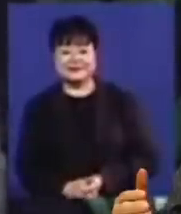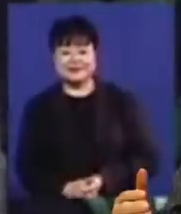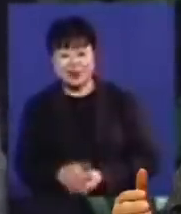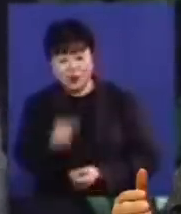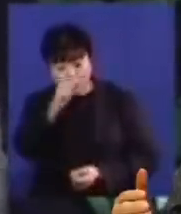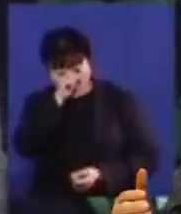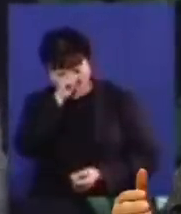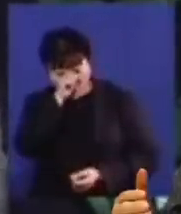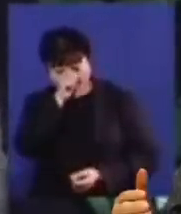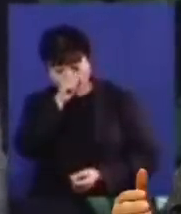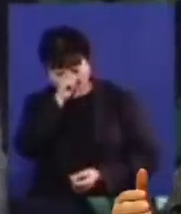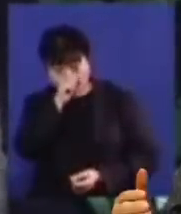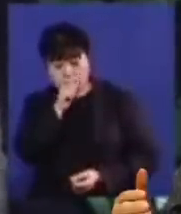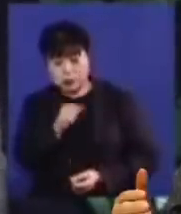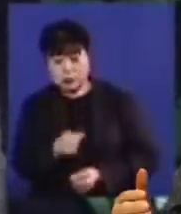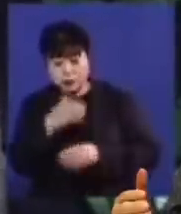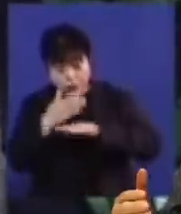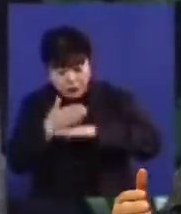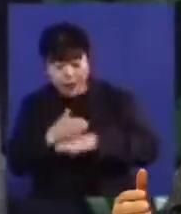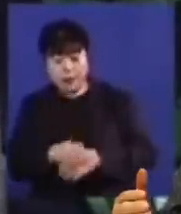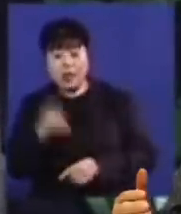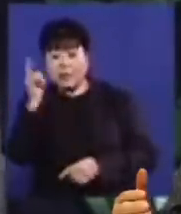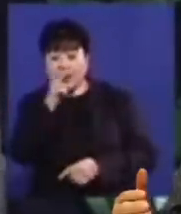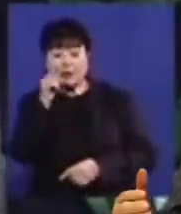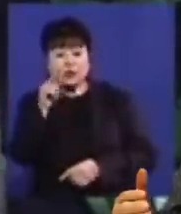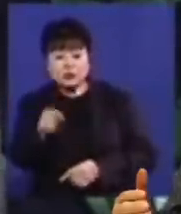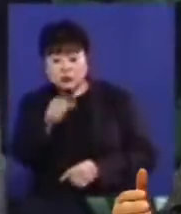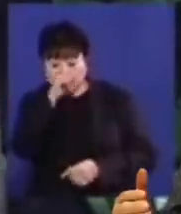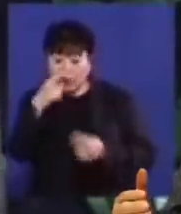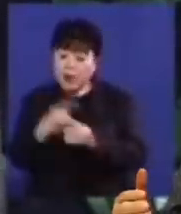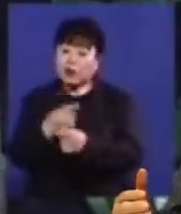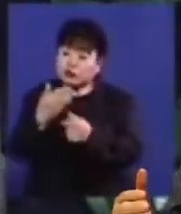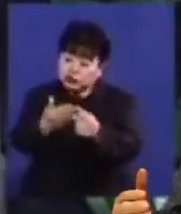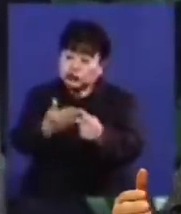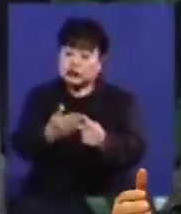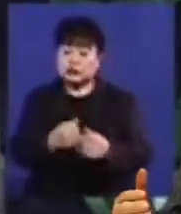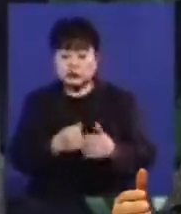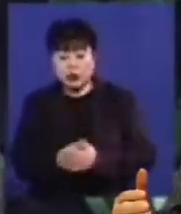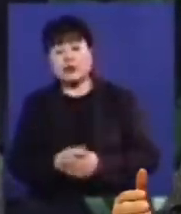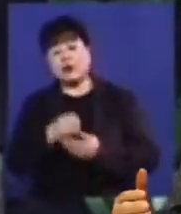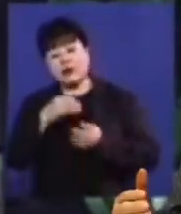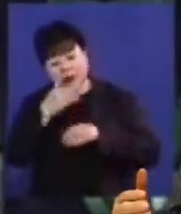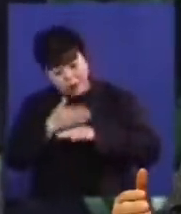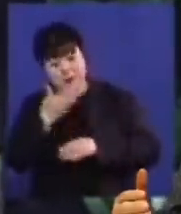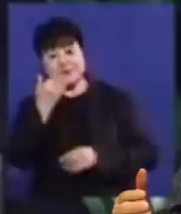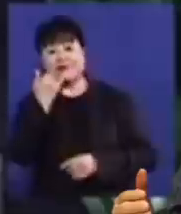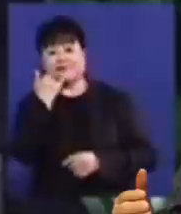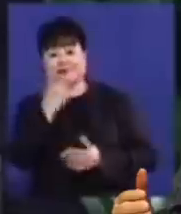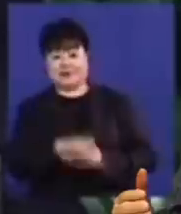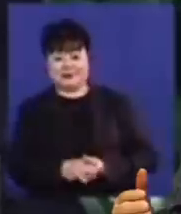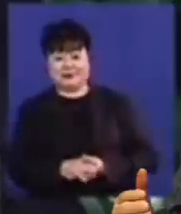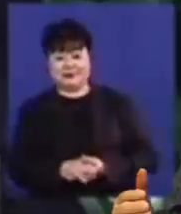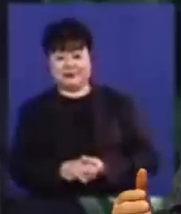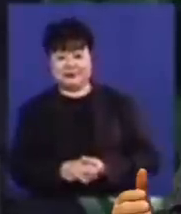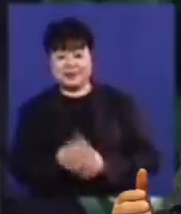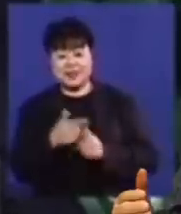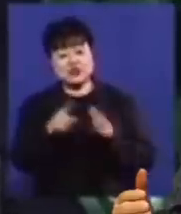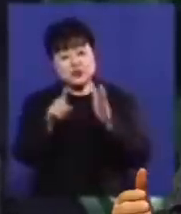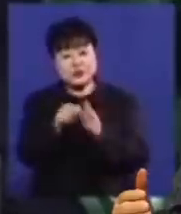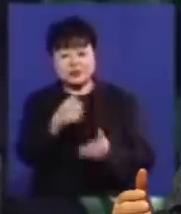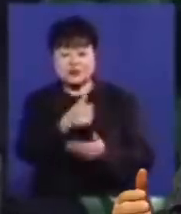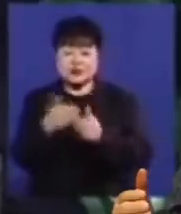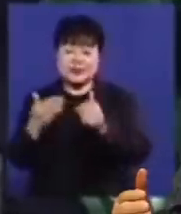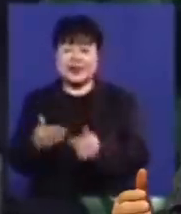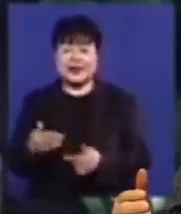좋은 것은 좋아서 감사하고 나쁜 것은 좋게 만들어 주실 것이니 또 감사하고 우리 예수 믿는 사람은 주께